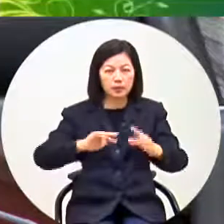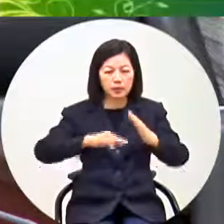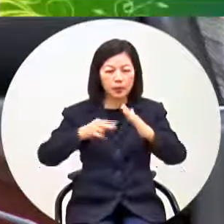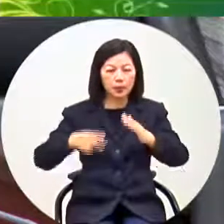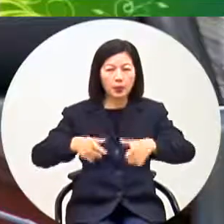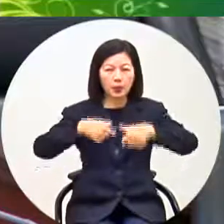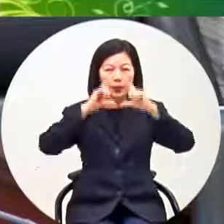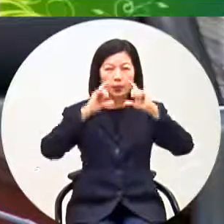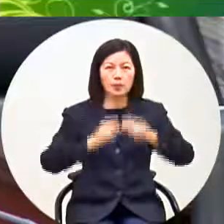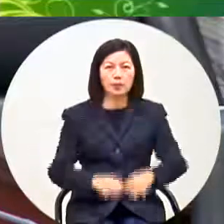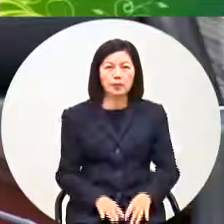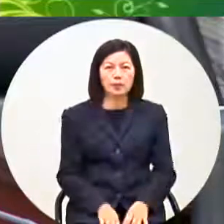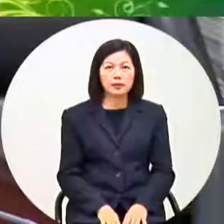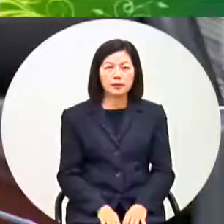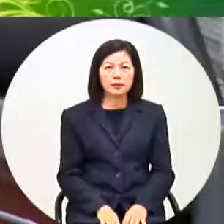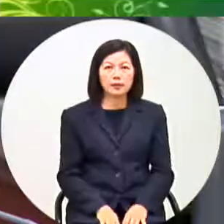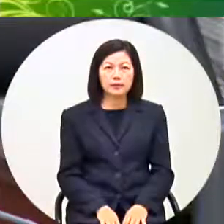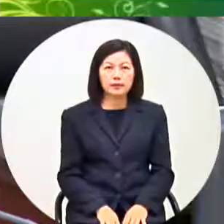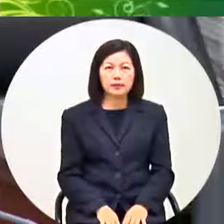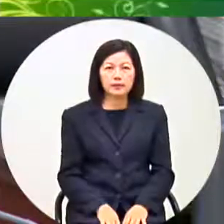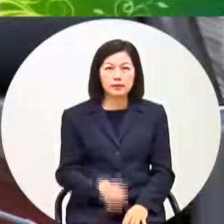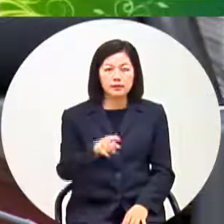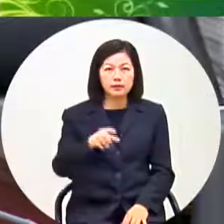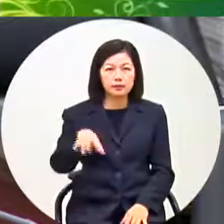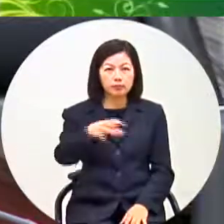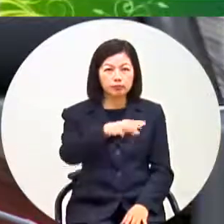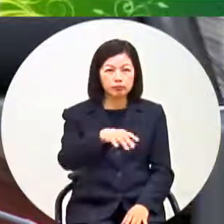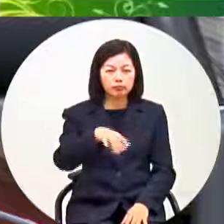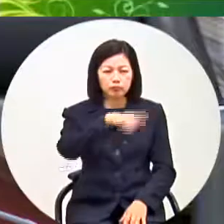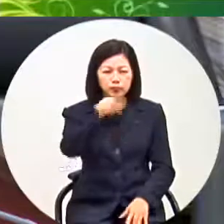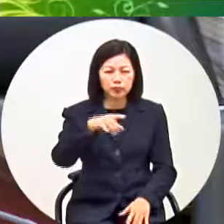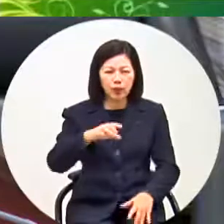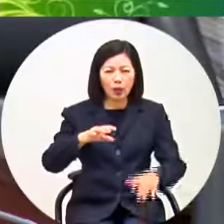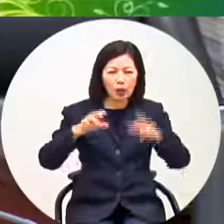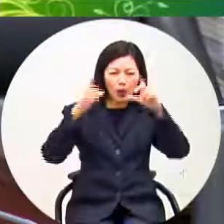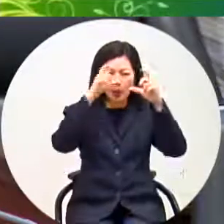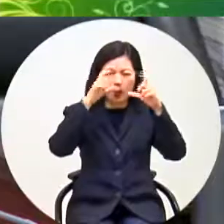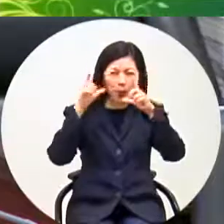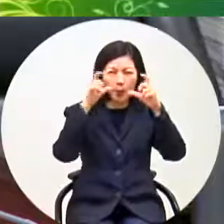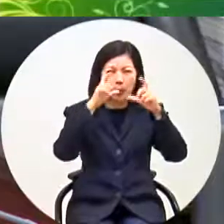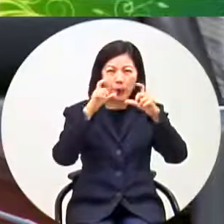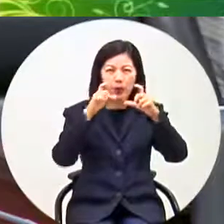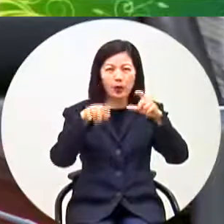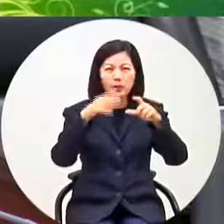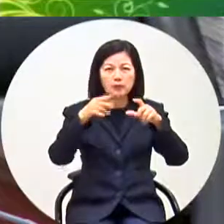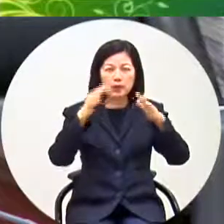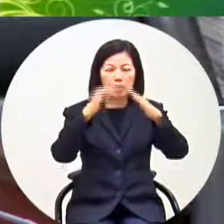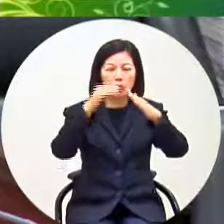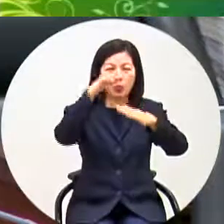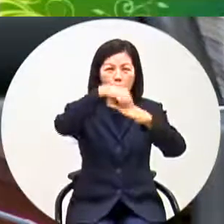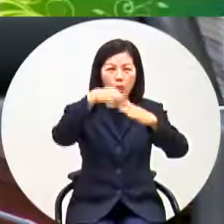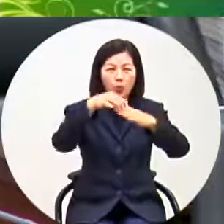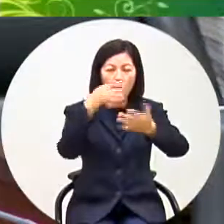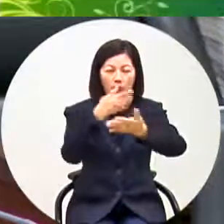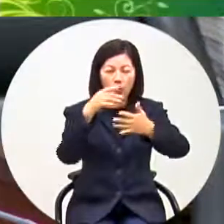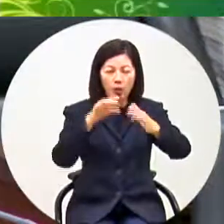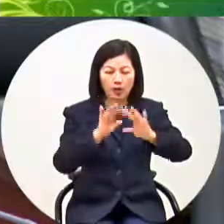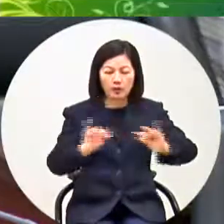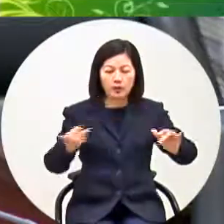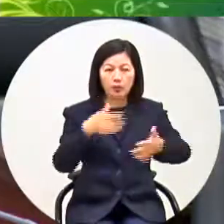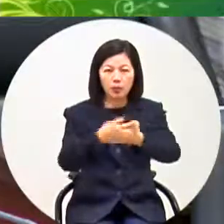七彩场景，游客抢着拍照，三百平眷村空间，墙、屋顶、地板画满可爱人偶跟图腾，怎么拍都好